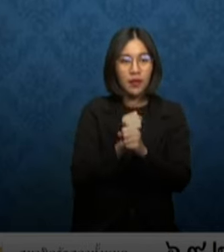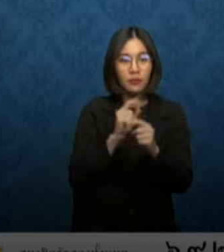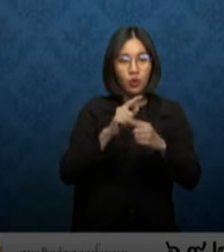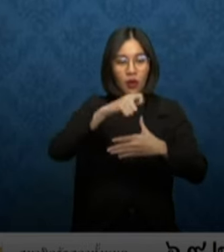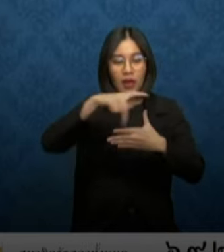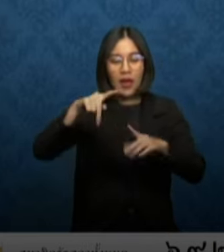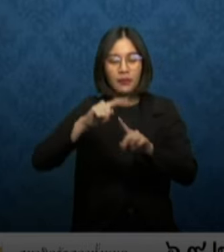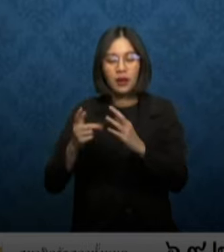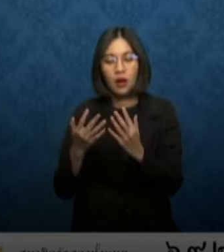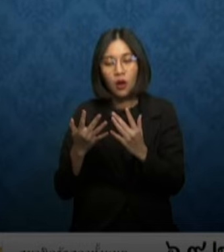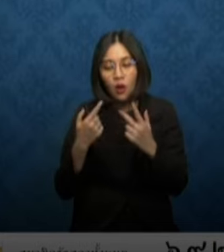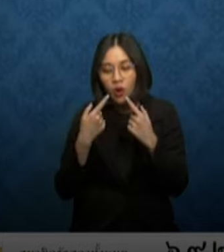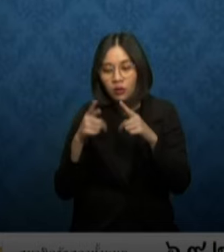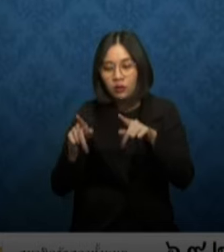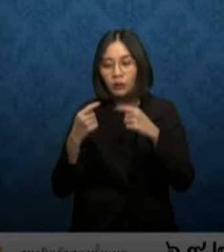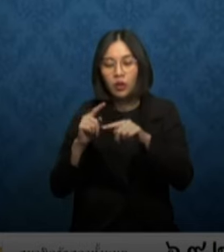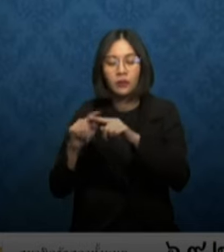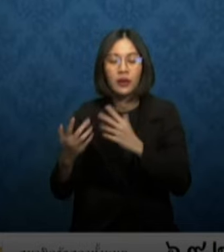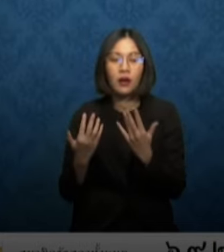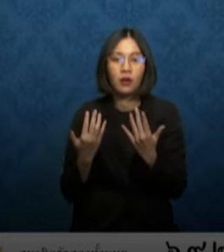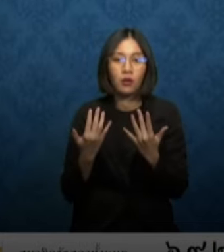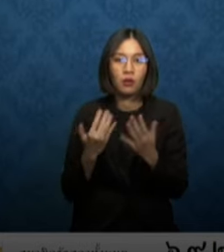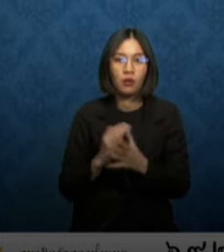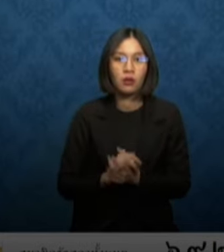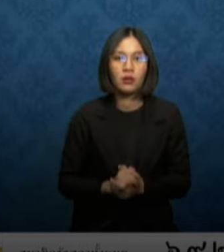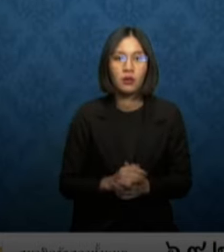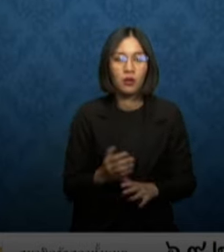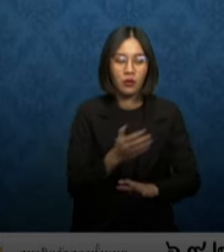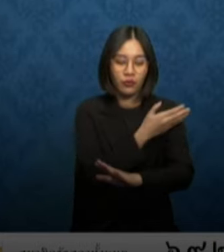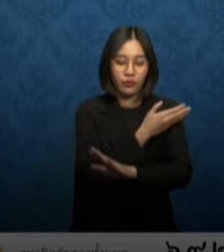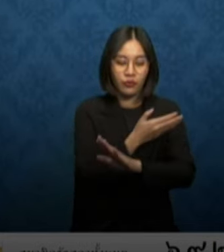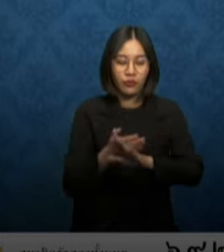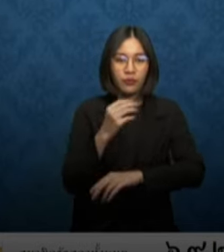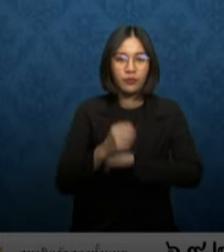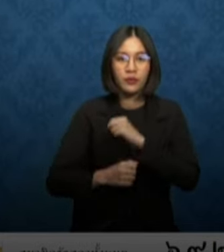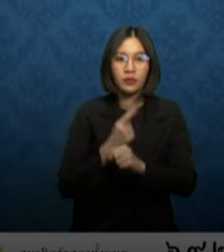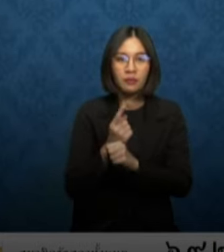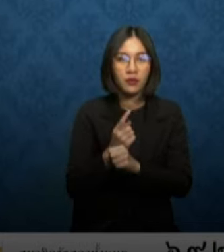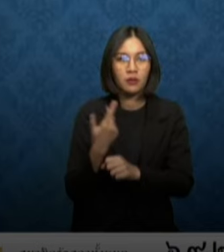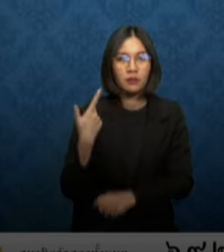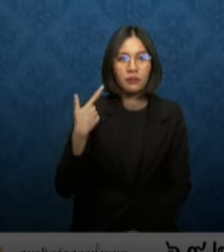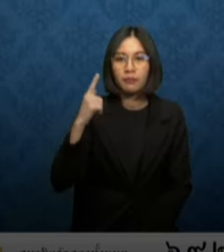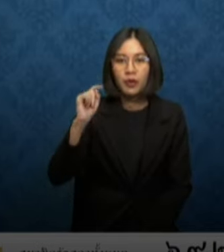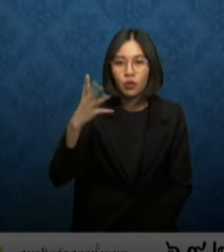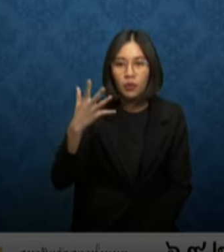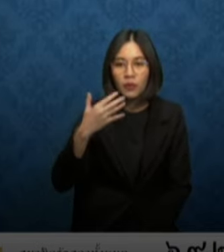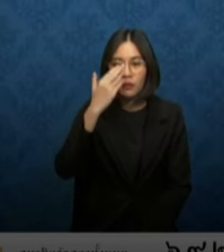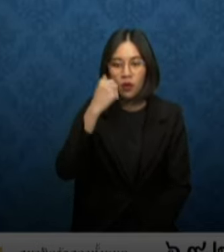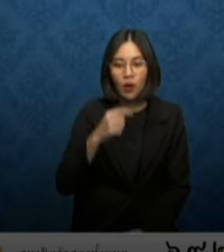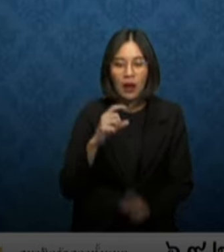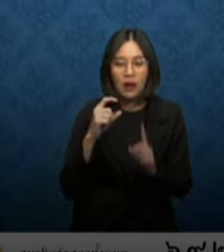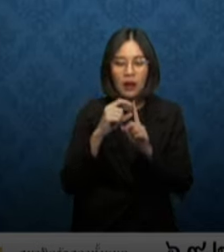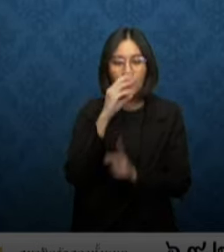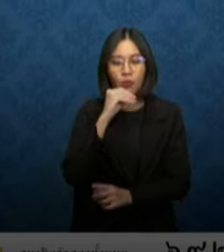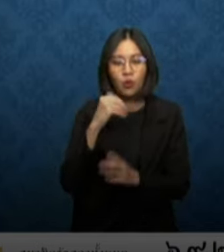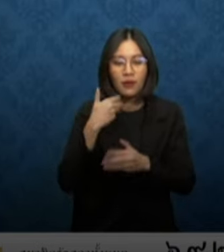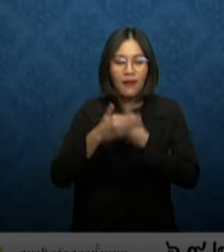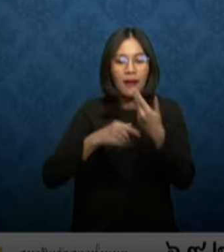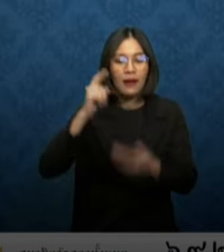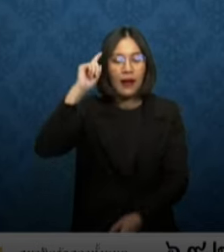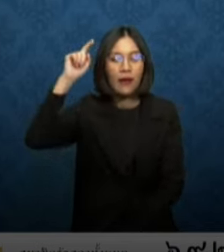คำตอบจากท่านอยู่ท่านประธานครับ 1ปีที่ผ่านมาสูญเปล่าไปกับคำพูดขายฝัน